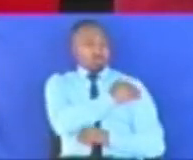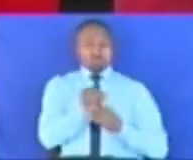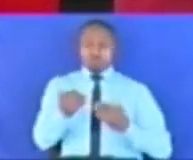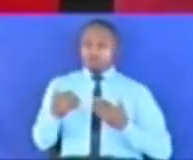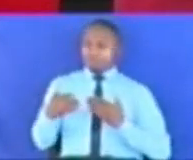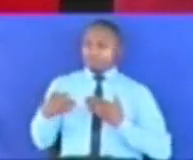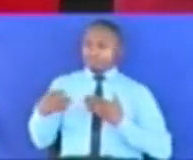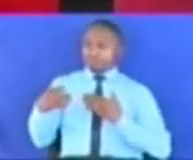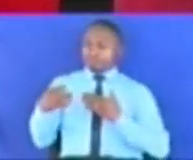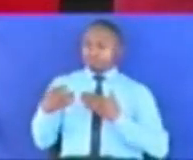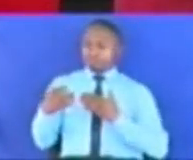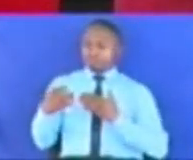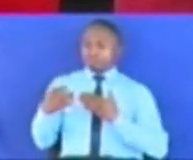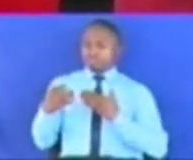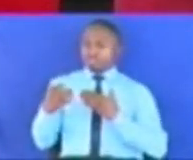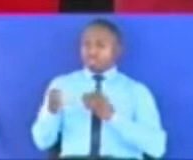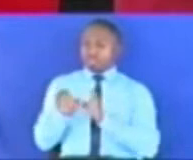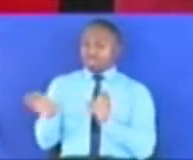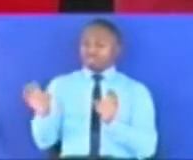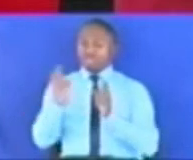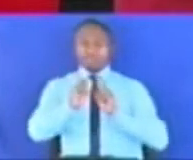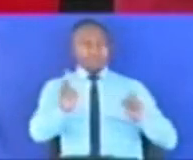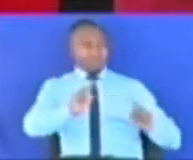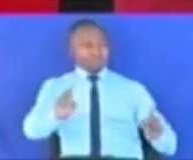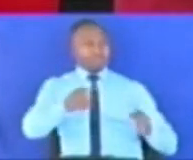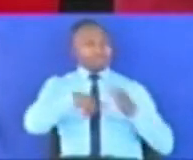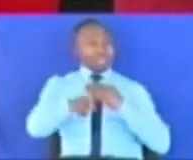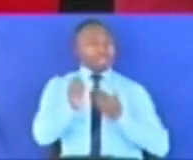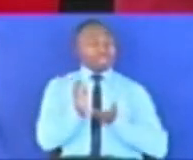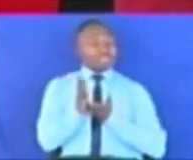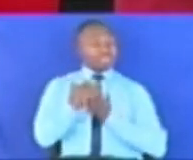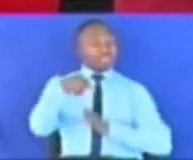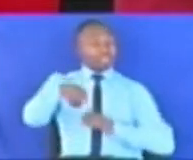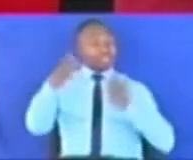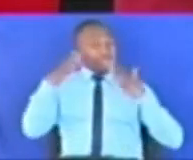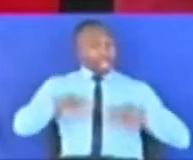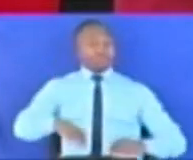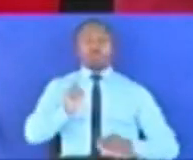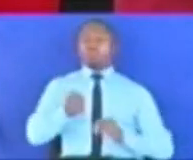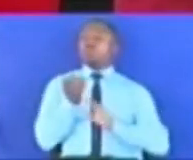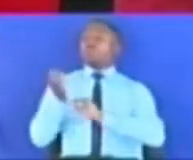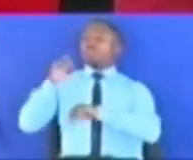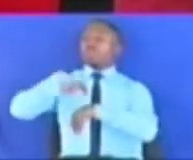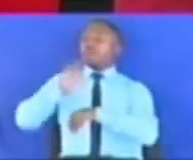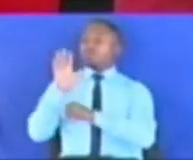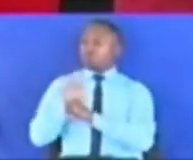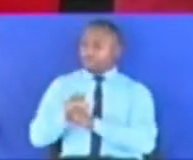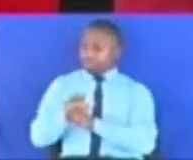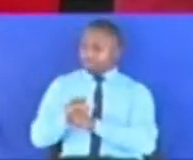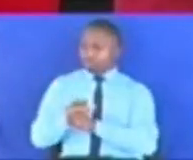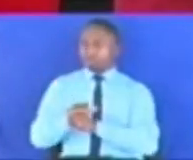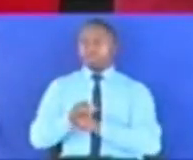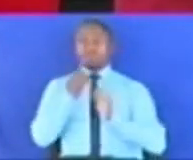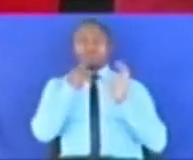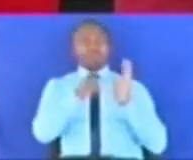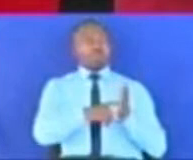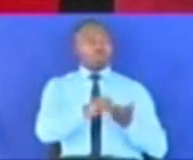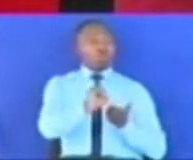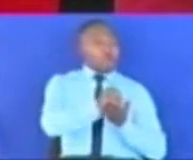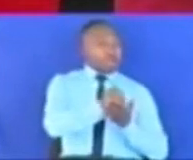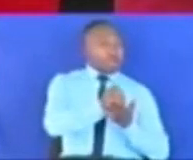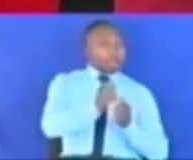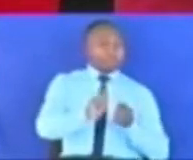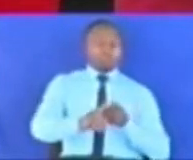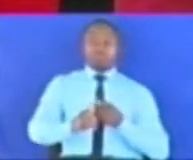mbalimbali. Lakini katika kada hii ya afya tuna wataalamu wengi sana, waganga, kama vile waganga,